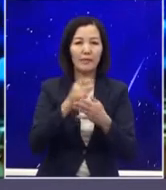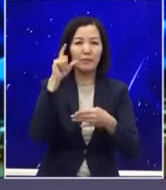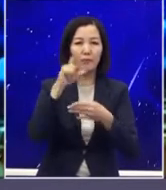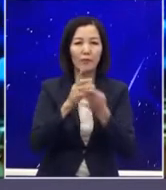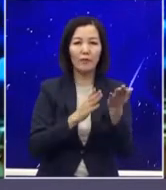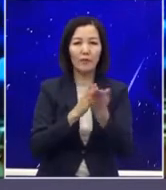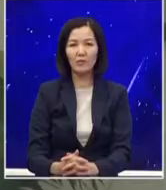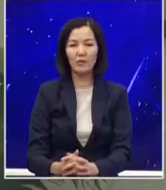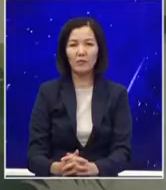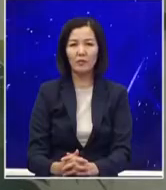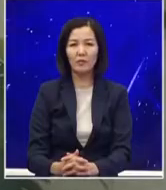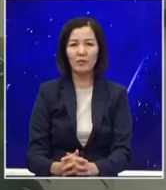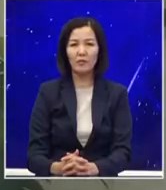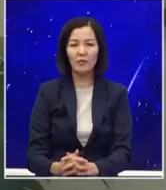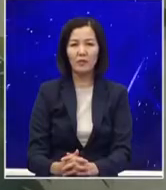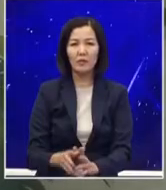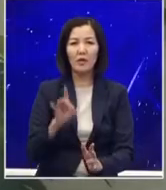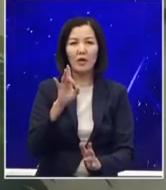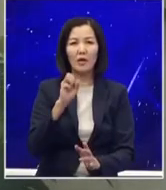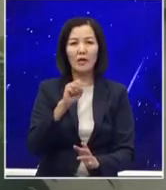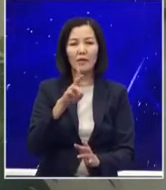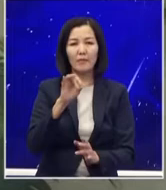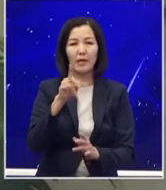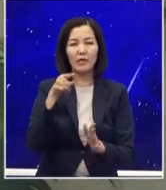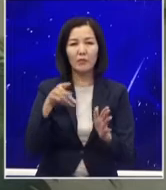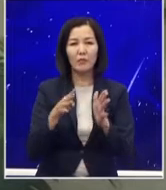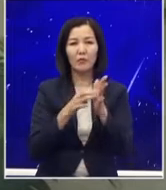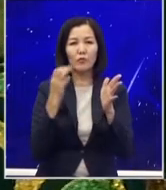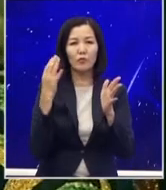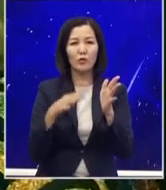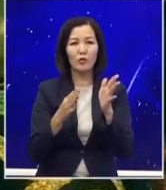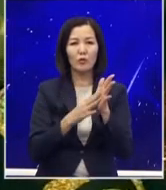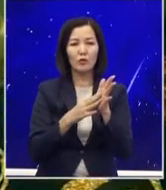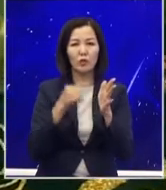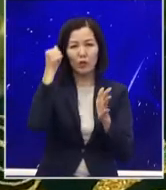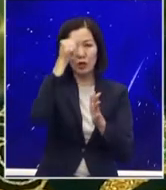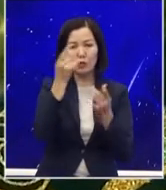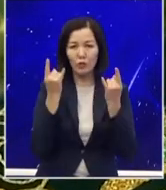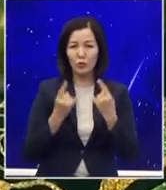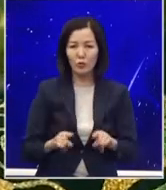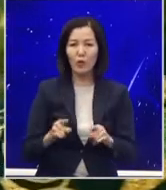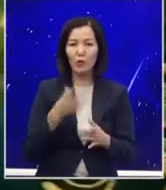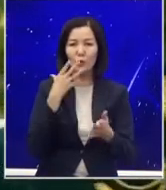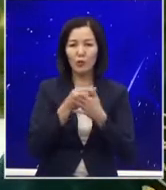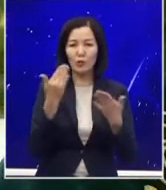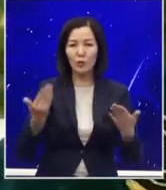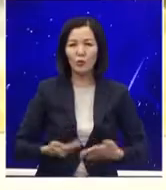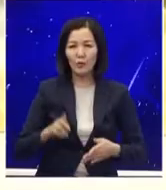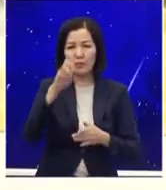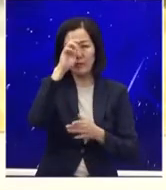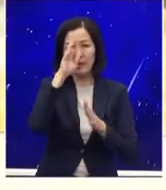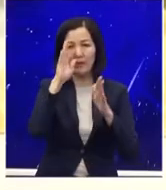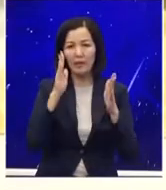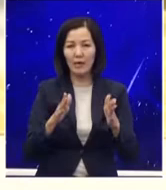жапты. Рәтбек Қажы Нысанбайұлы 1940 жылы дүниеге келген. Саналы ғұмырын мемлекеттің